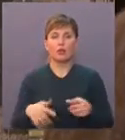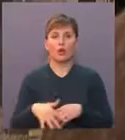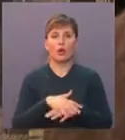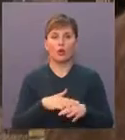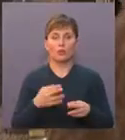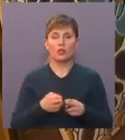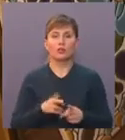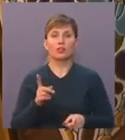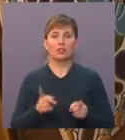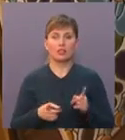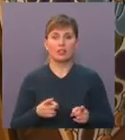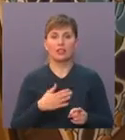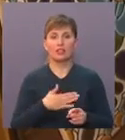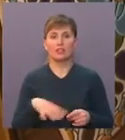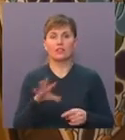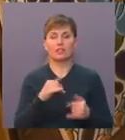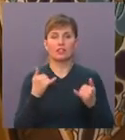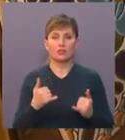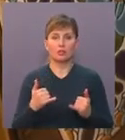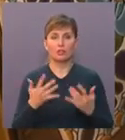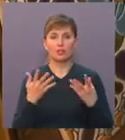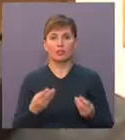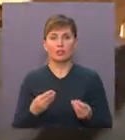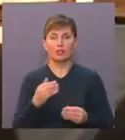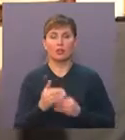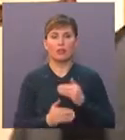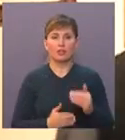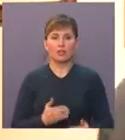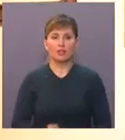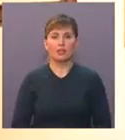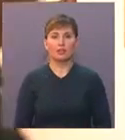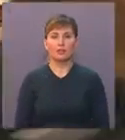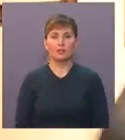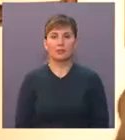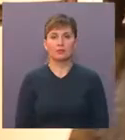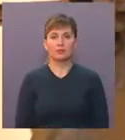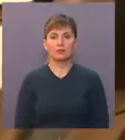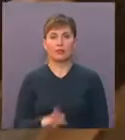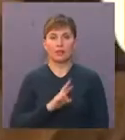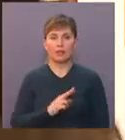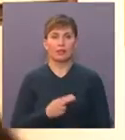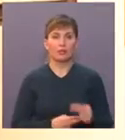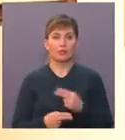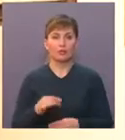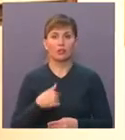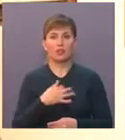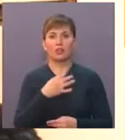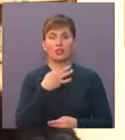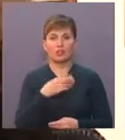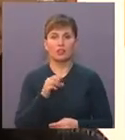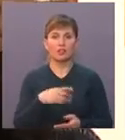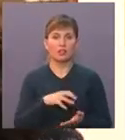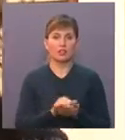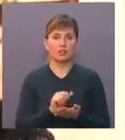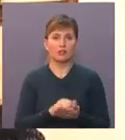которая действительно нас всех на сегодняшний день продвигает. Я художник, и мне нравится, чем я